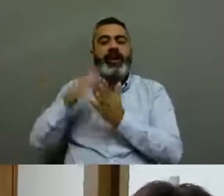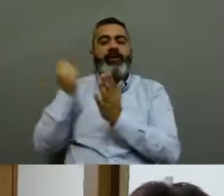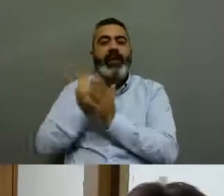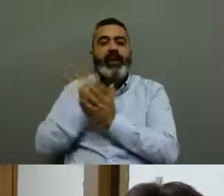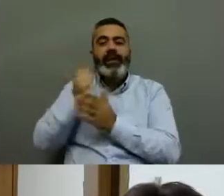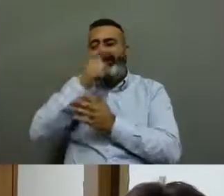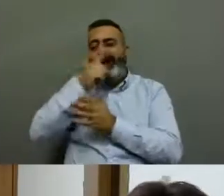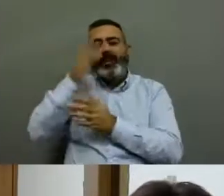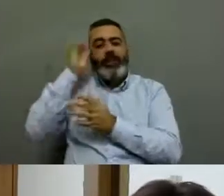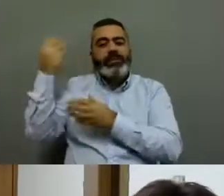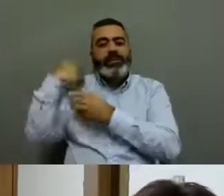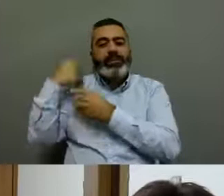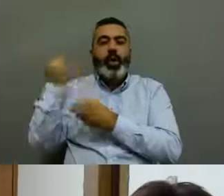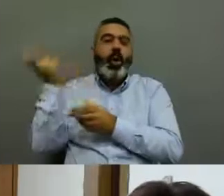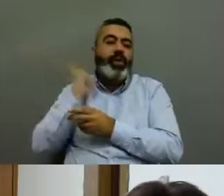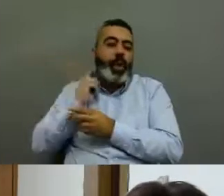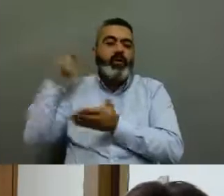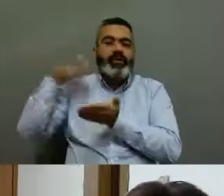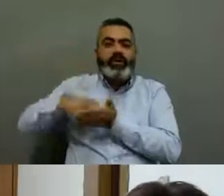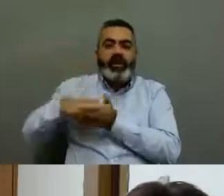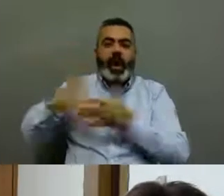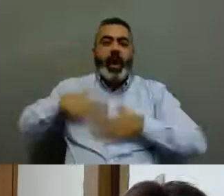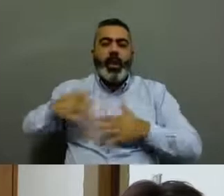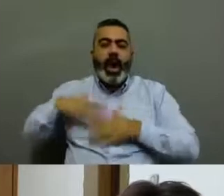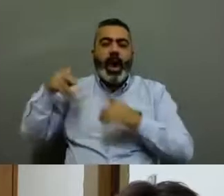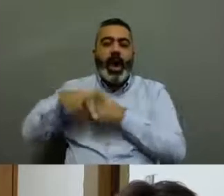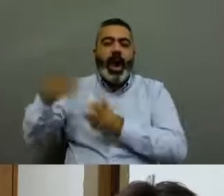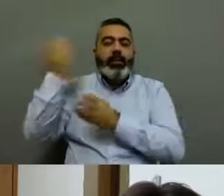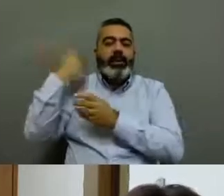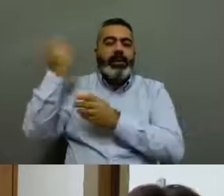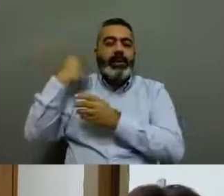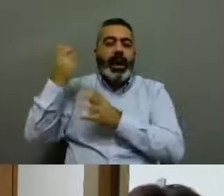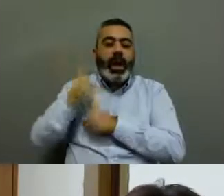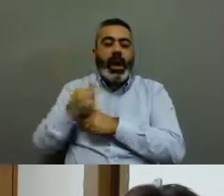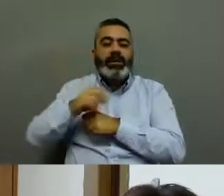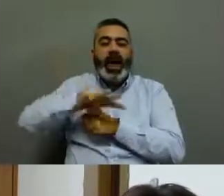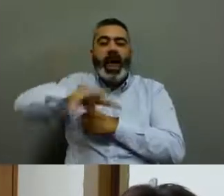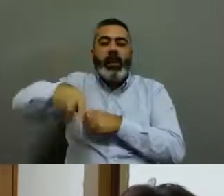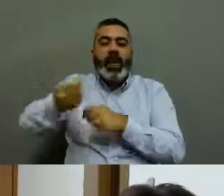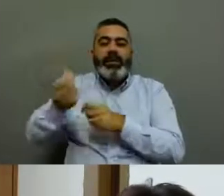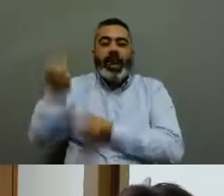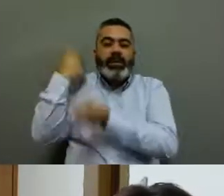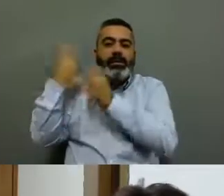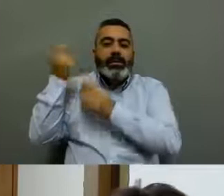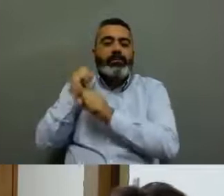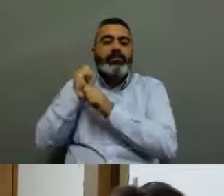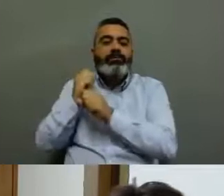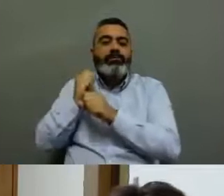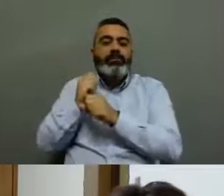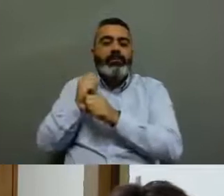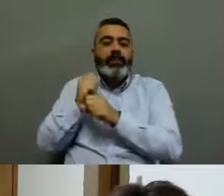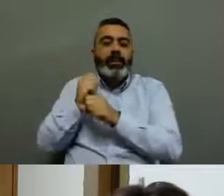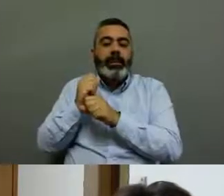με κωδικούς, βίζες, ρούχα, εργαλεία και κενές επιταγές. Και κάποιος